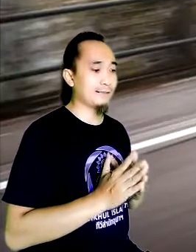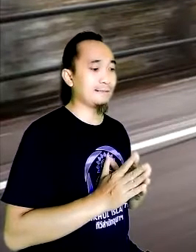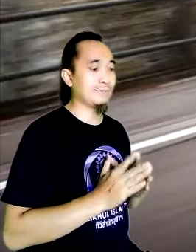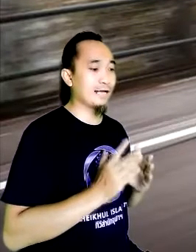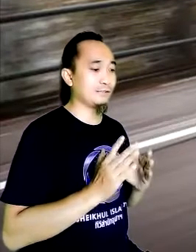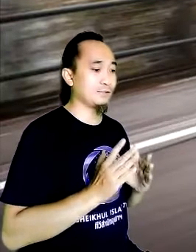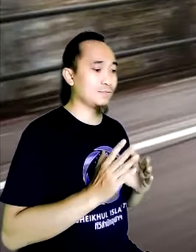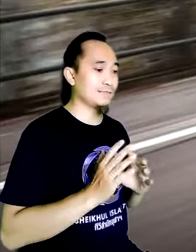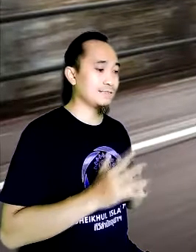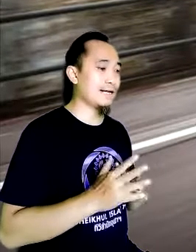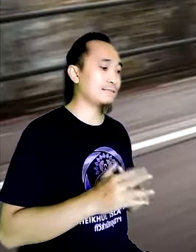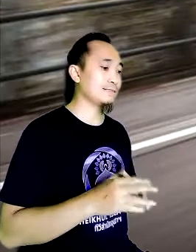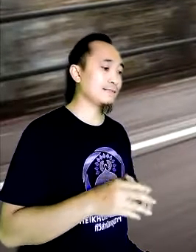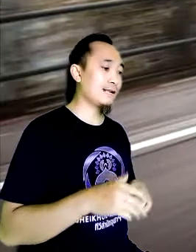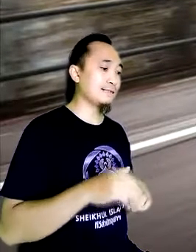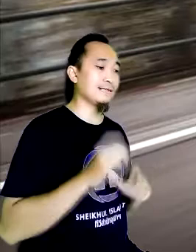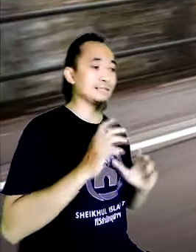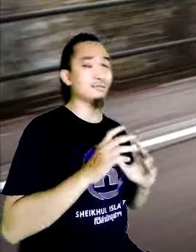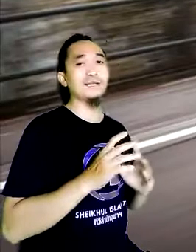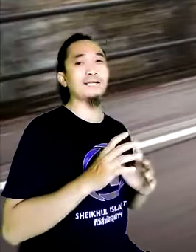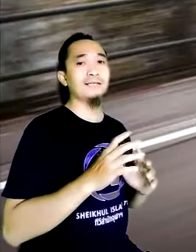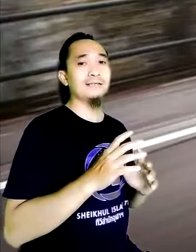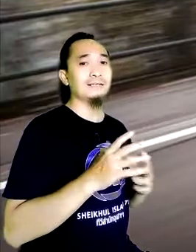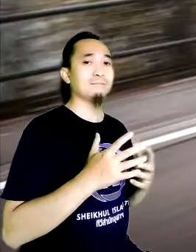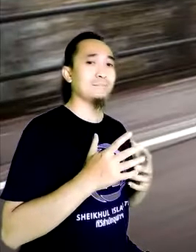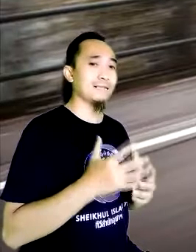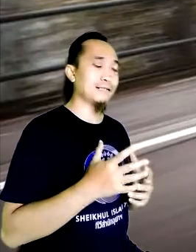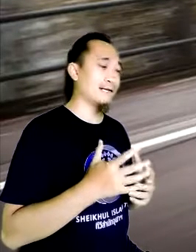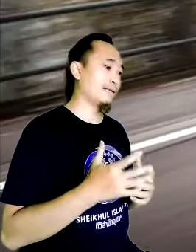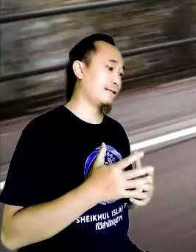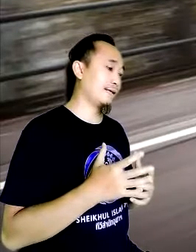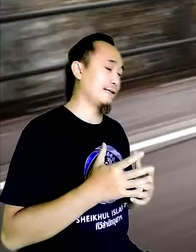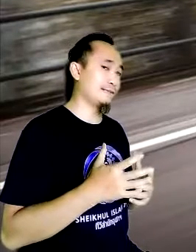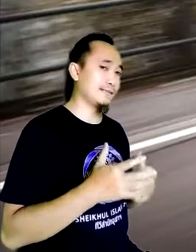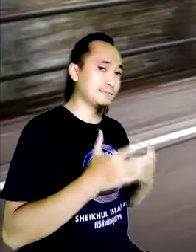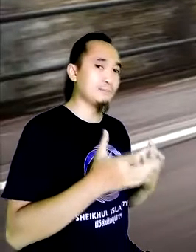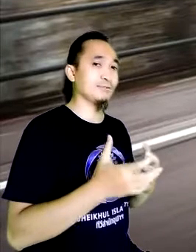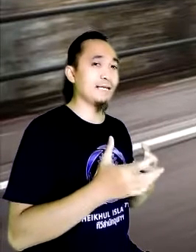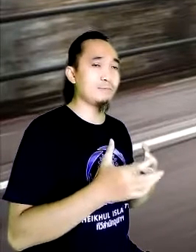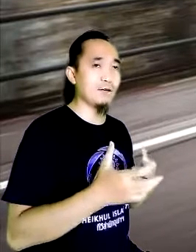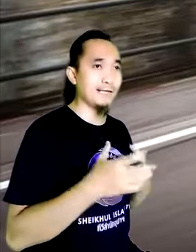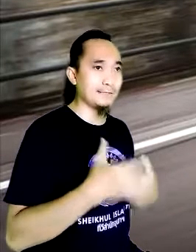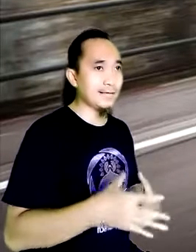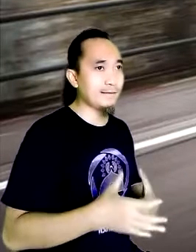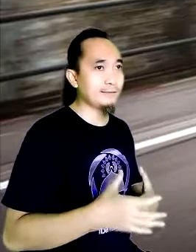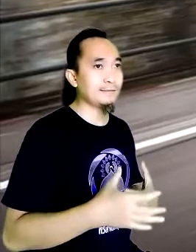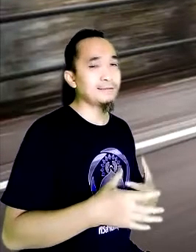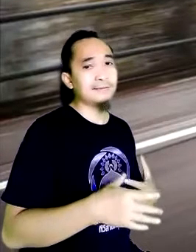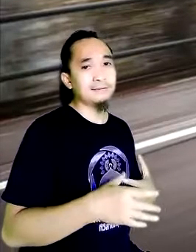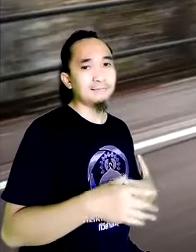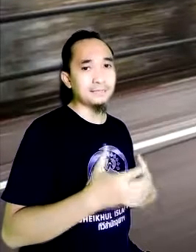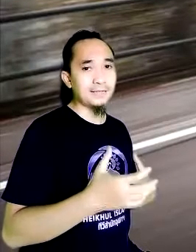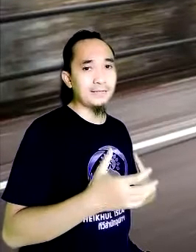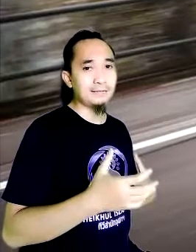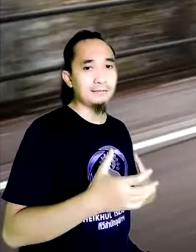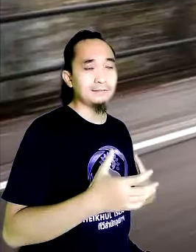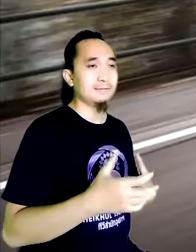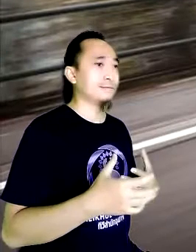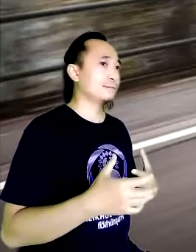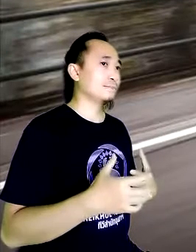cepat, melaju lebih kencang setelah digas oleh pengendaranya. Nah, sini membuktikan bahwa gaya